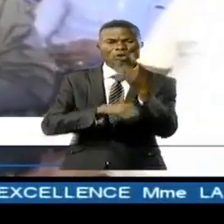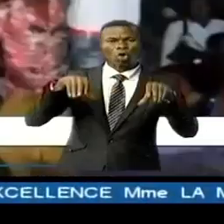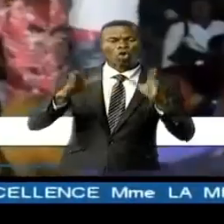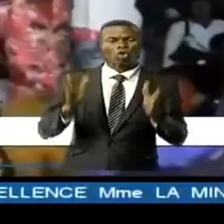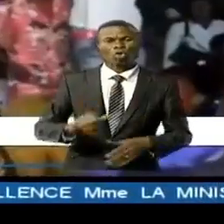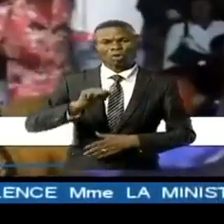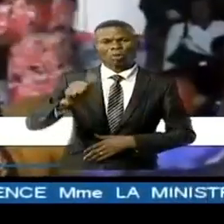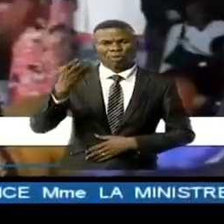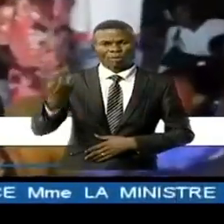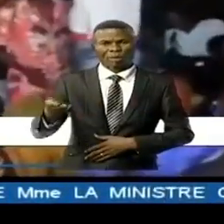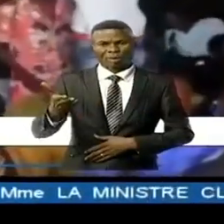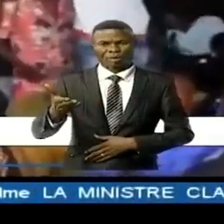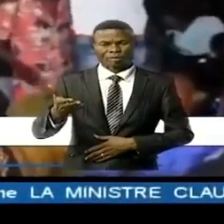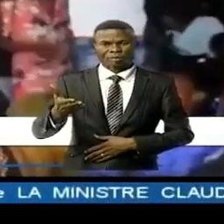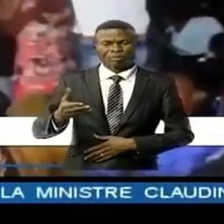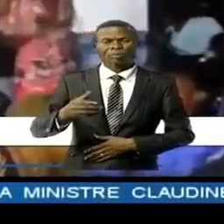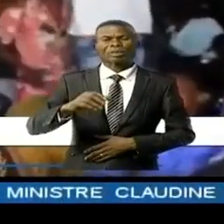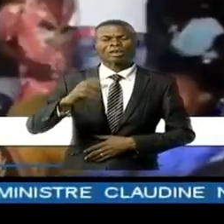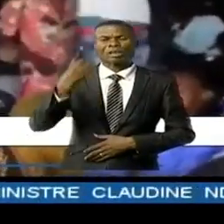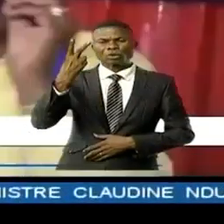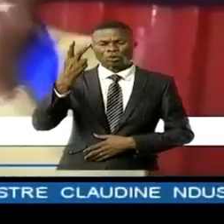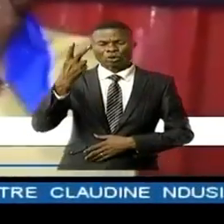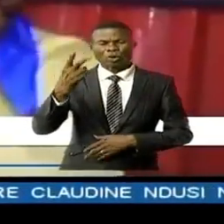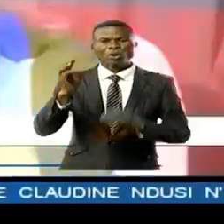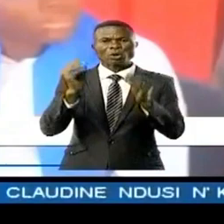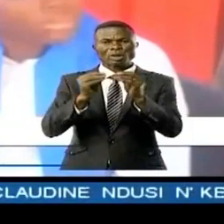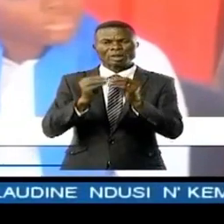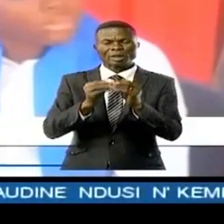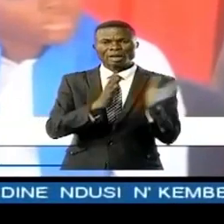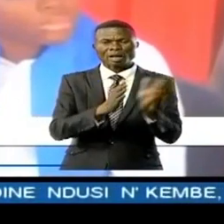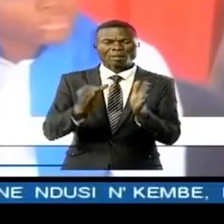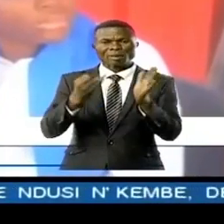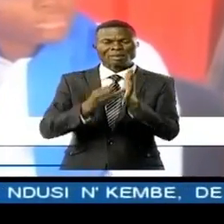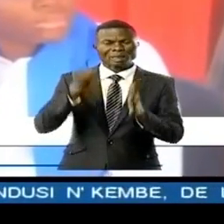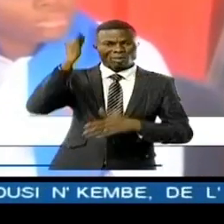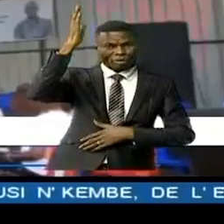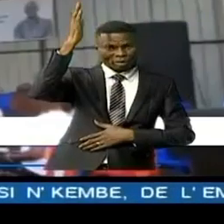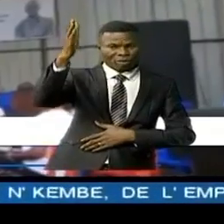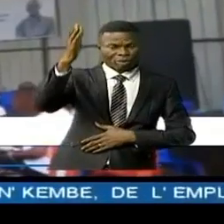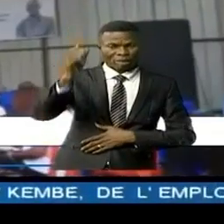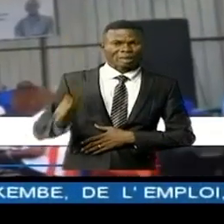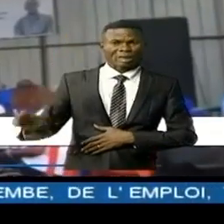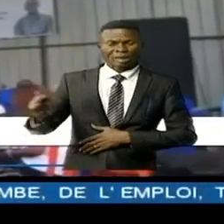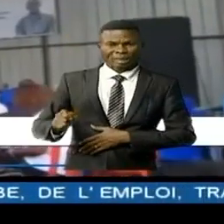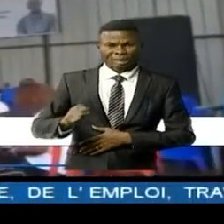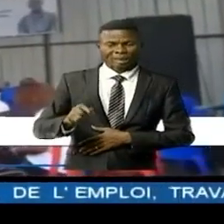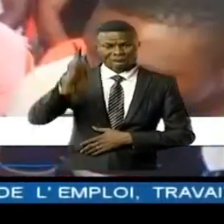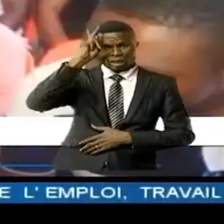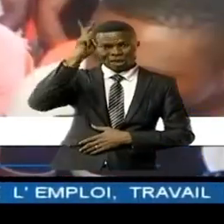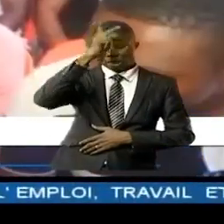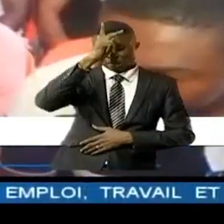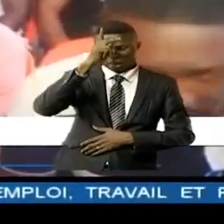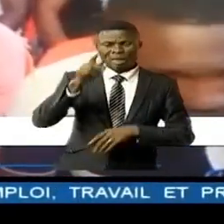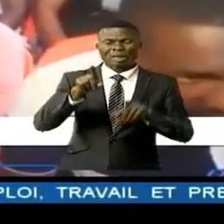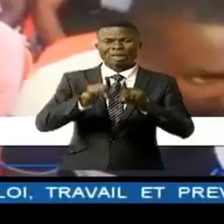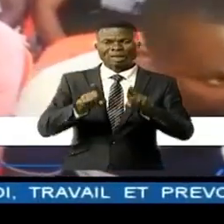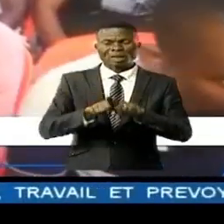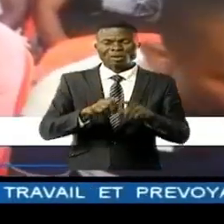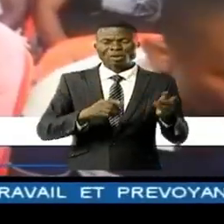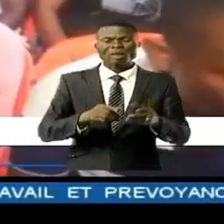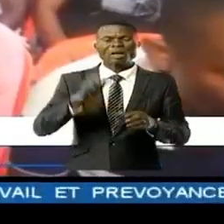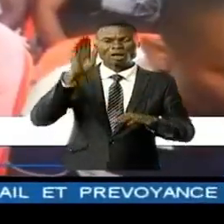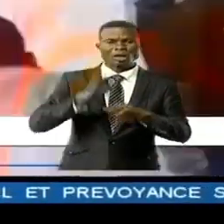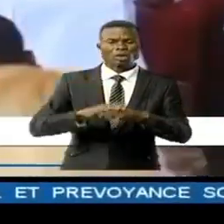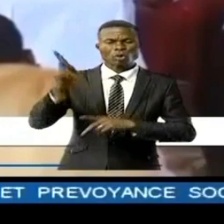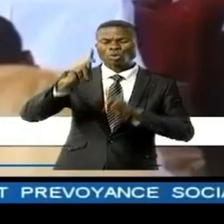élans d'action des autres matinée politique sont prévus le week end prochain dans les district de la tshangu et de la lukunga afin de toucher